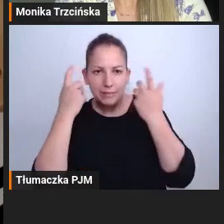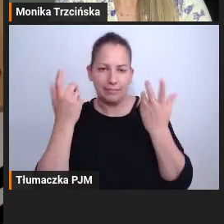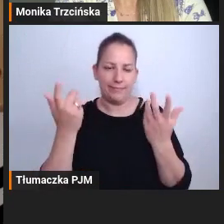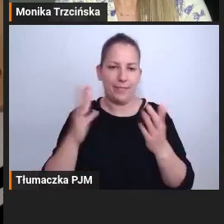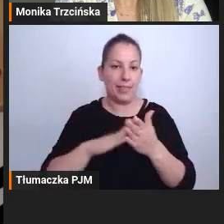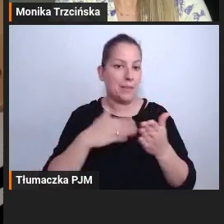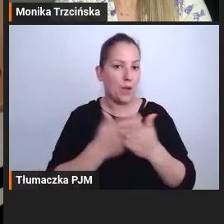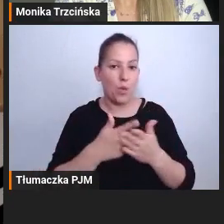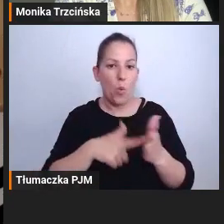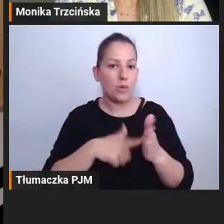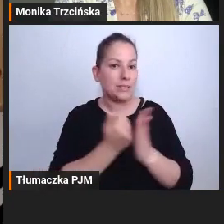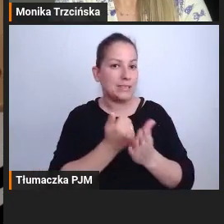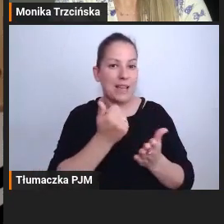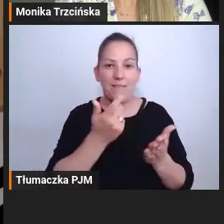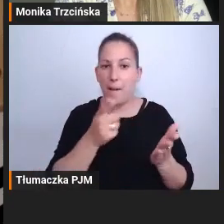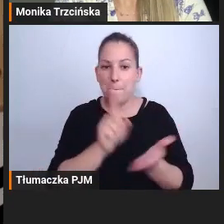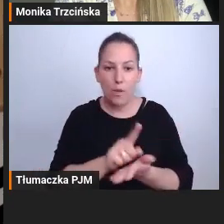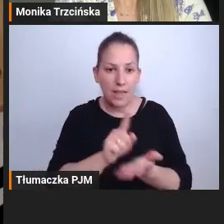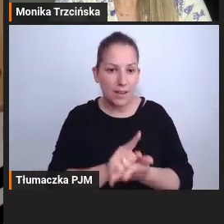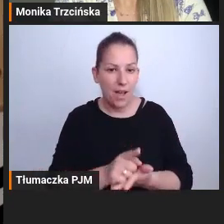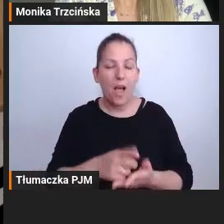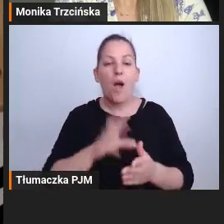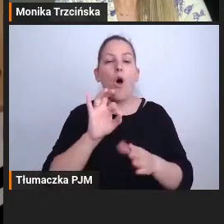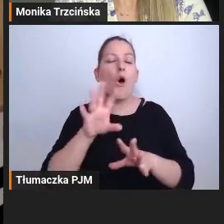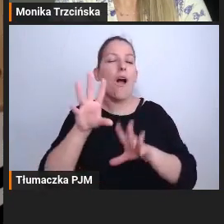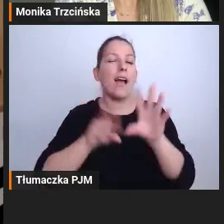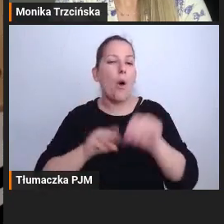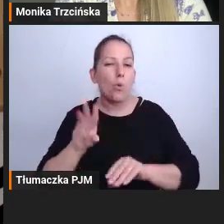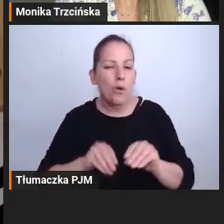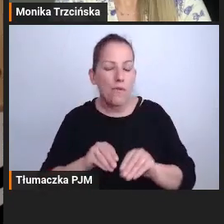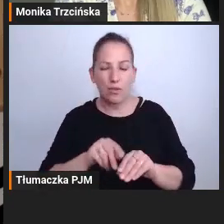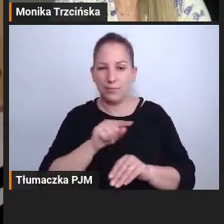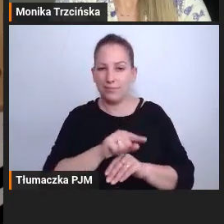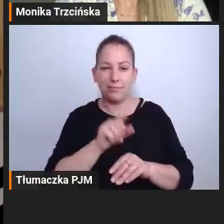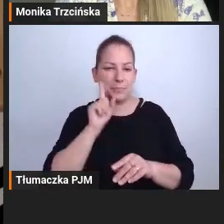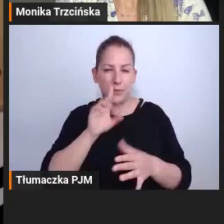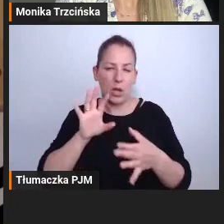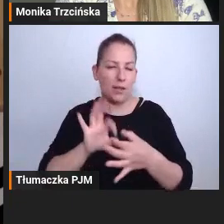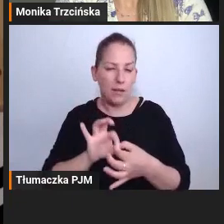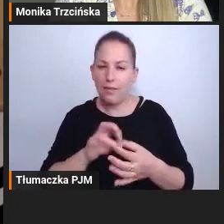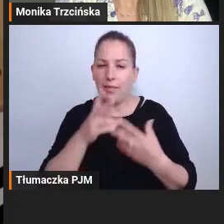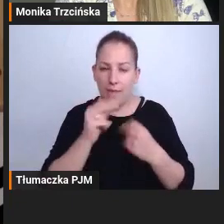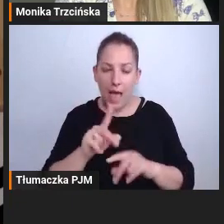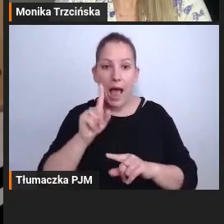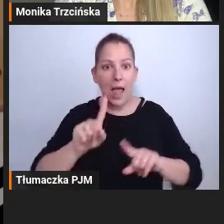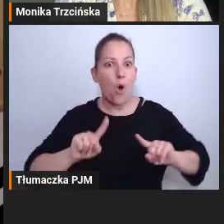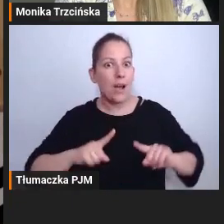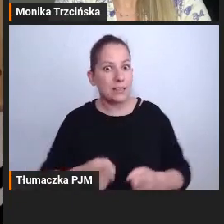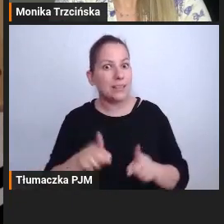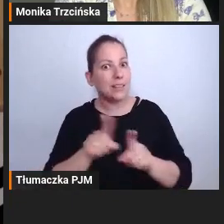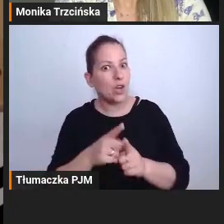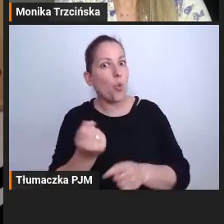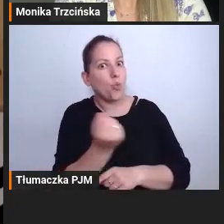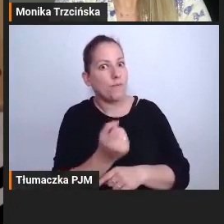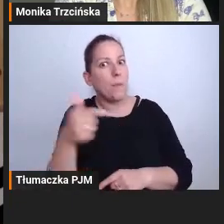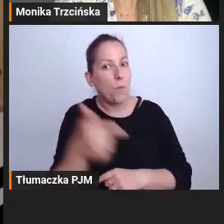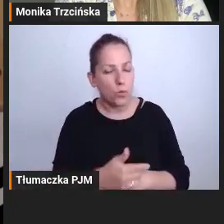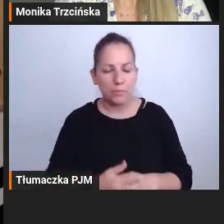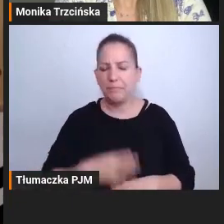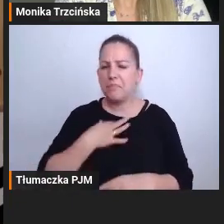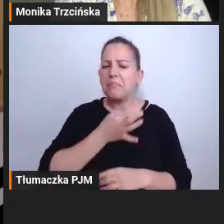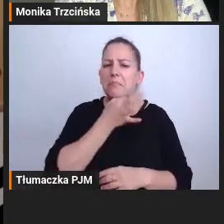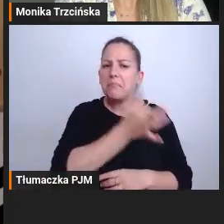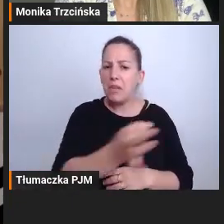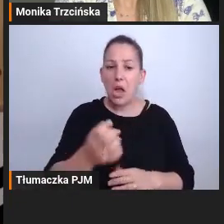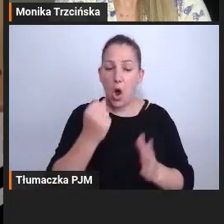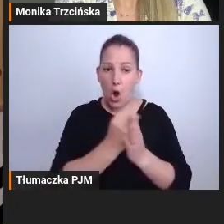przykład ustawy podatkowe, ustawy o rachunkowości, one ich bezpośrednio nie dotyczą, ale organizacje muszą je stosować. Mam do Was pytanie, czy